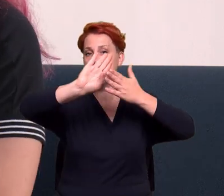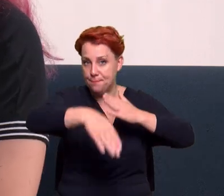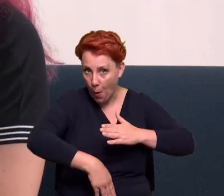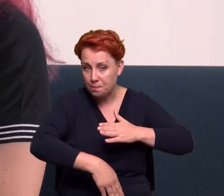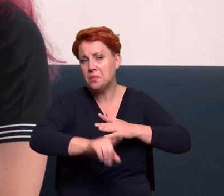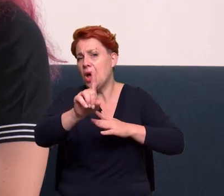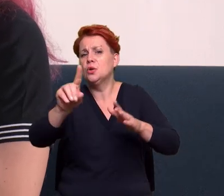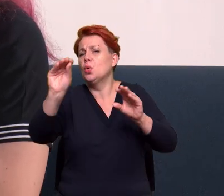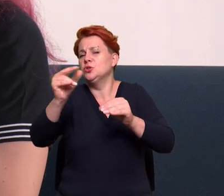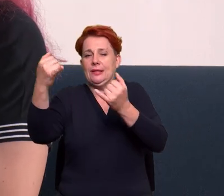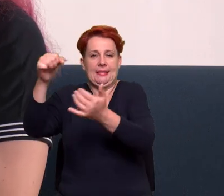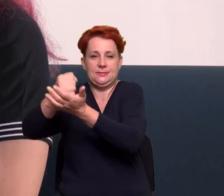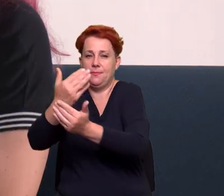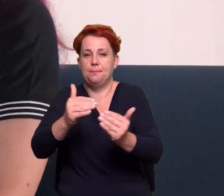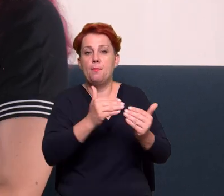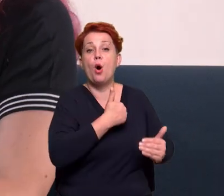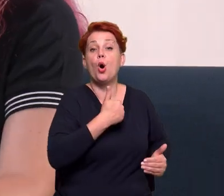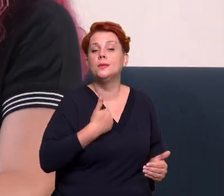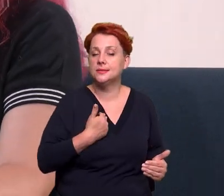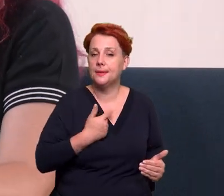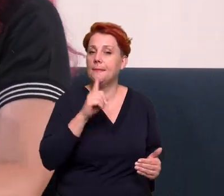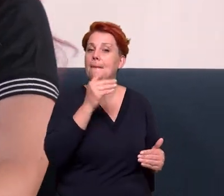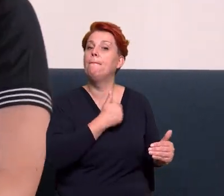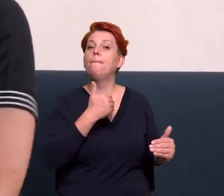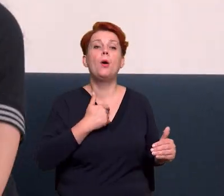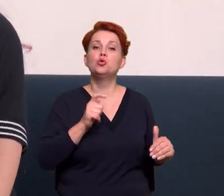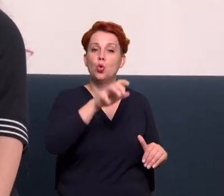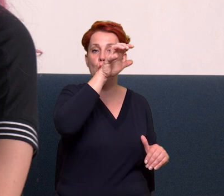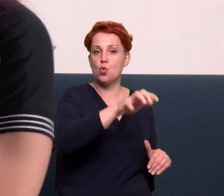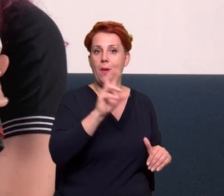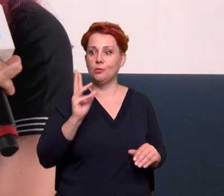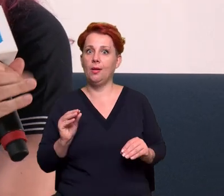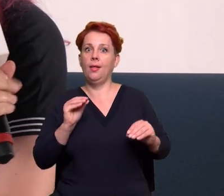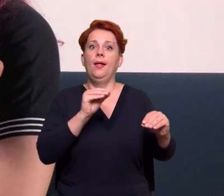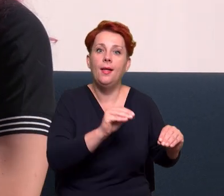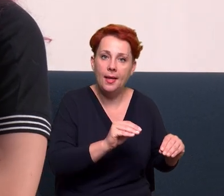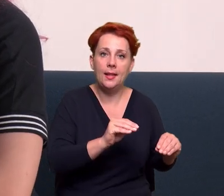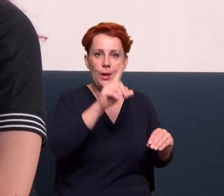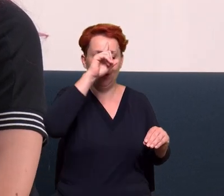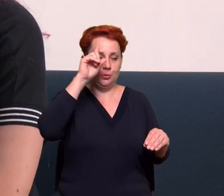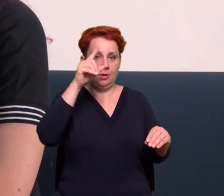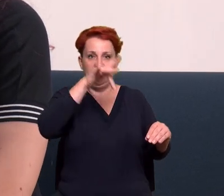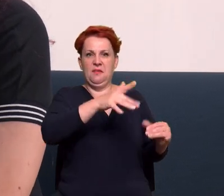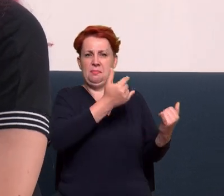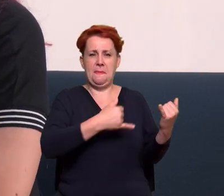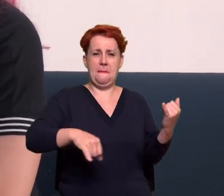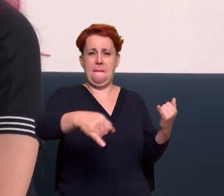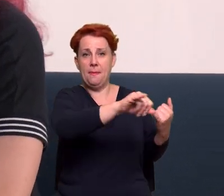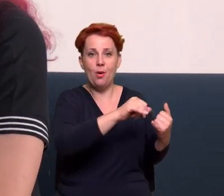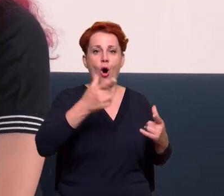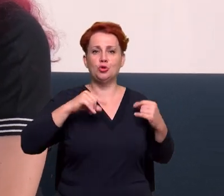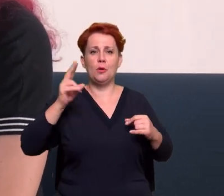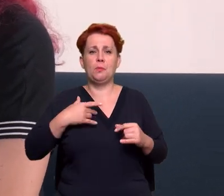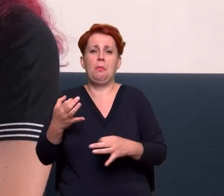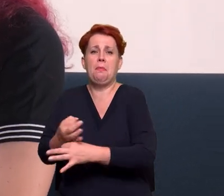kwestia inna niż u nas. Natomiast jakby w przypadku polskim ta grupa osadników i osadniczek też jest szalenie zróżnicowana, prawda? To są osoby wypędzone